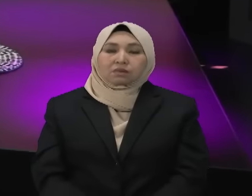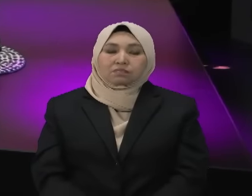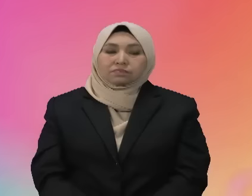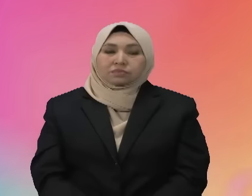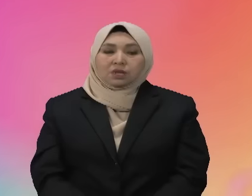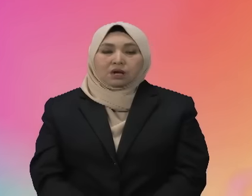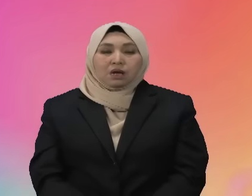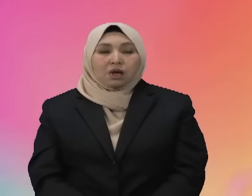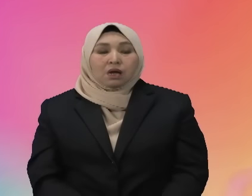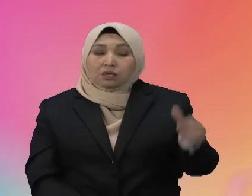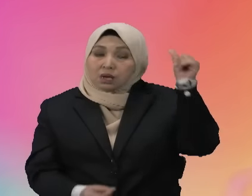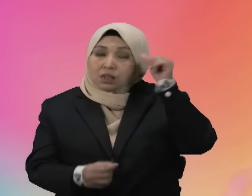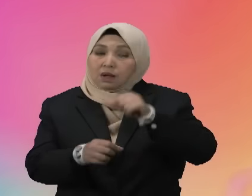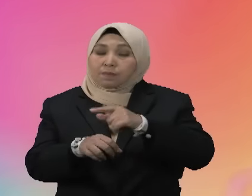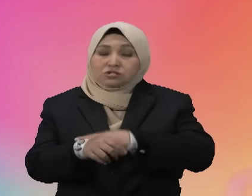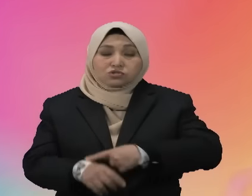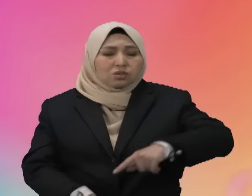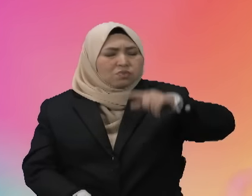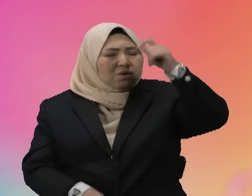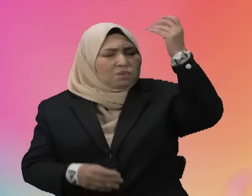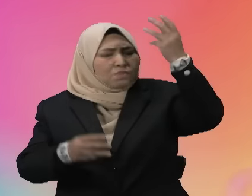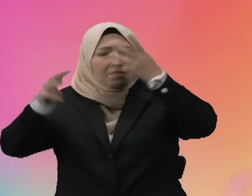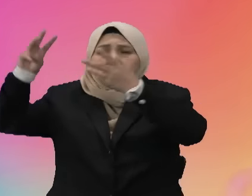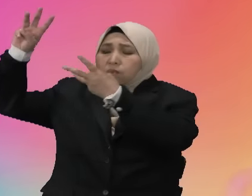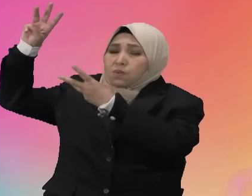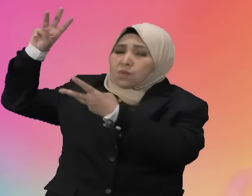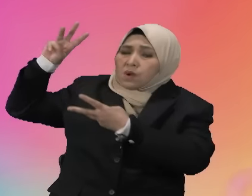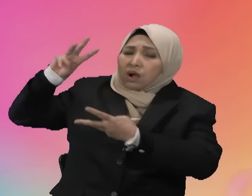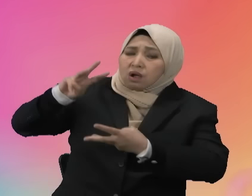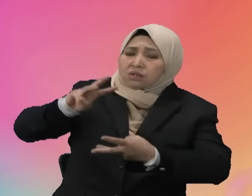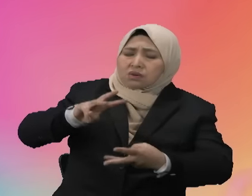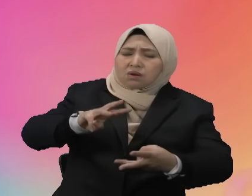إذ يوحي ربك إلى